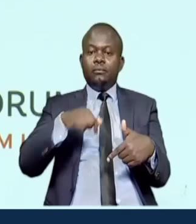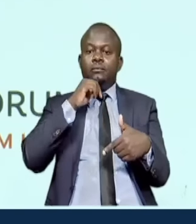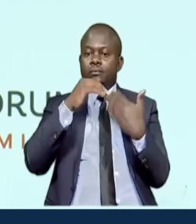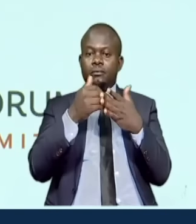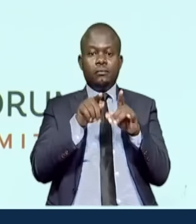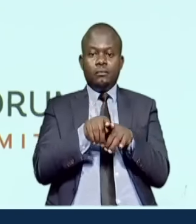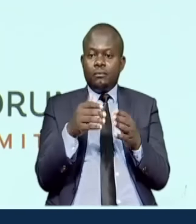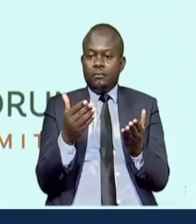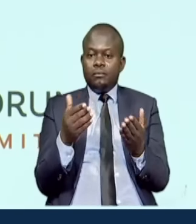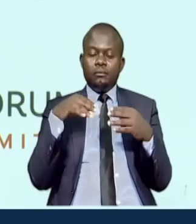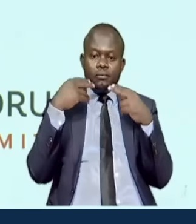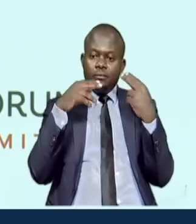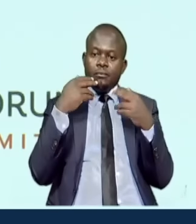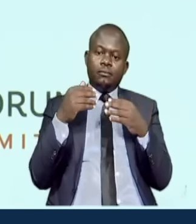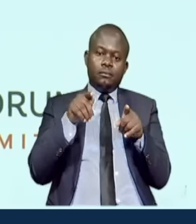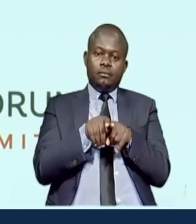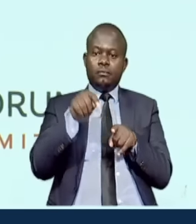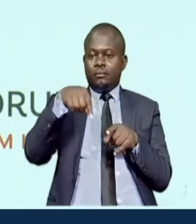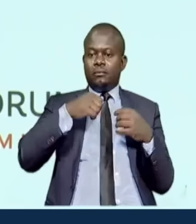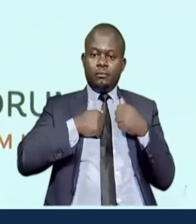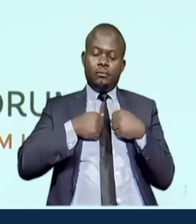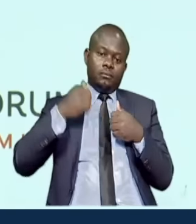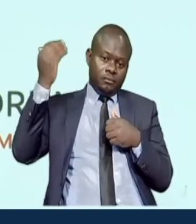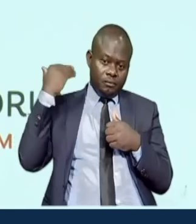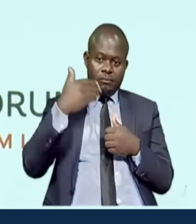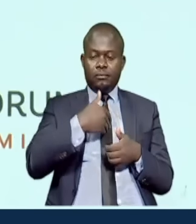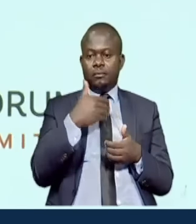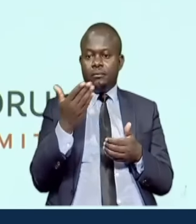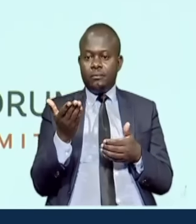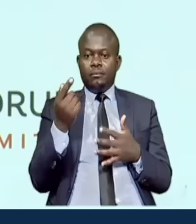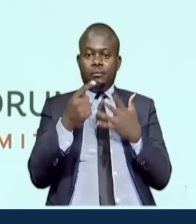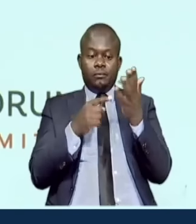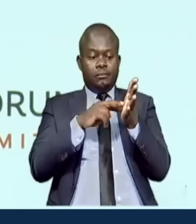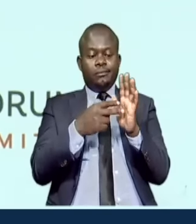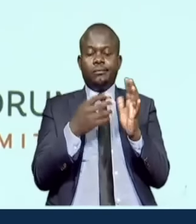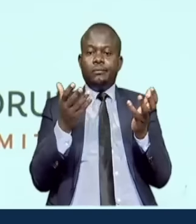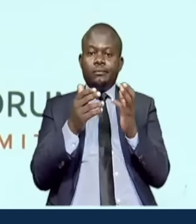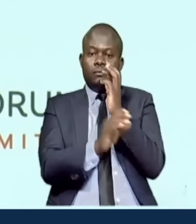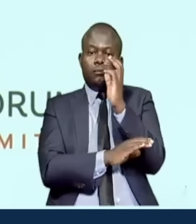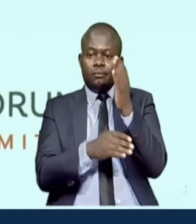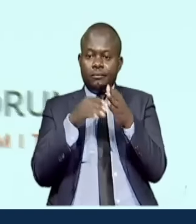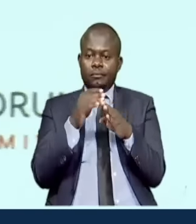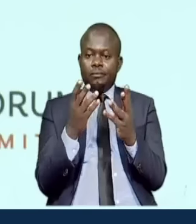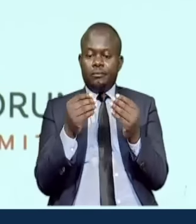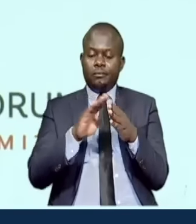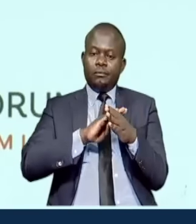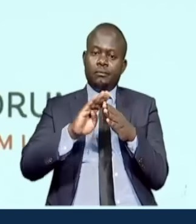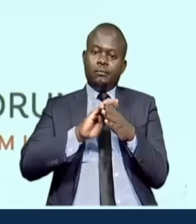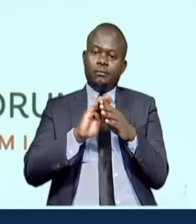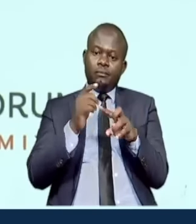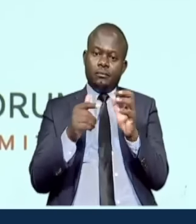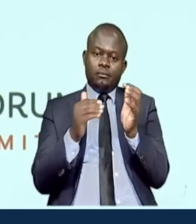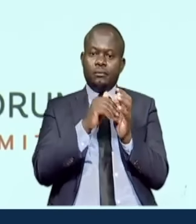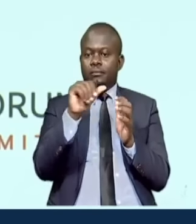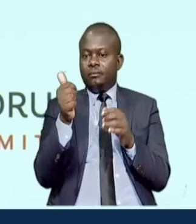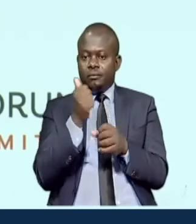hameze nta mahoteli ahambaye nk'aya u Rwanda rwagiraga. Ikindi gisobanuro cy'uko igihugu cyubakiye kukoroshya ishoramari, ikindi